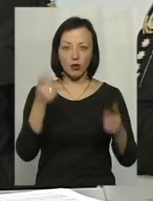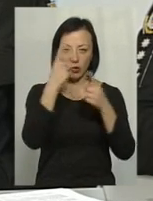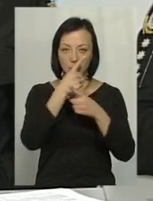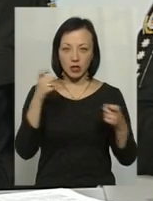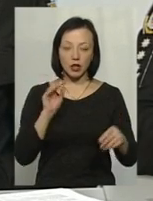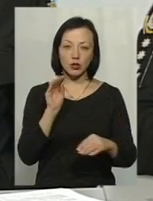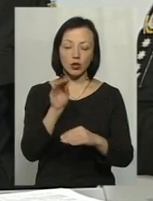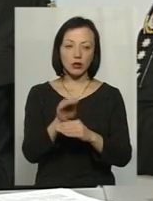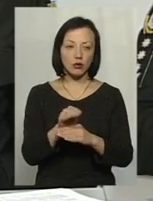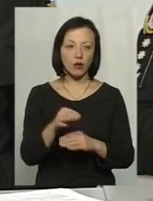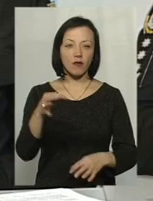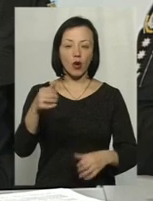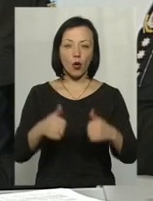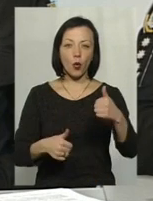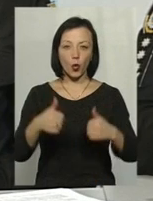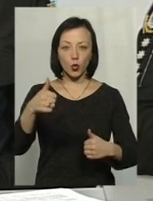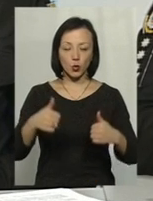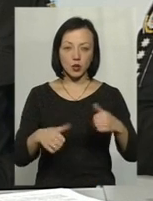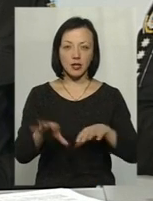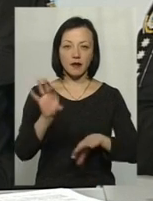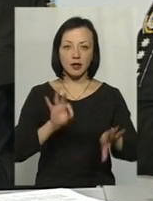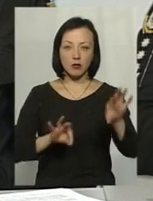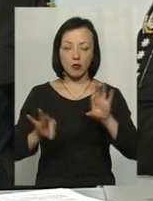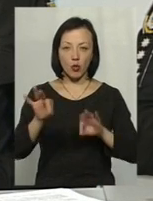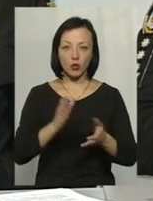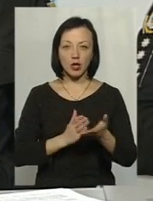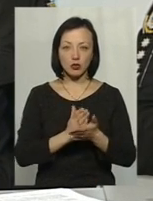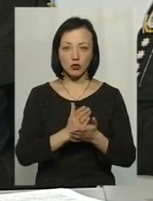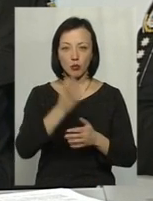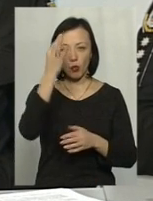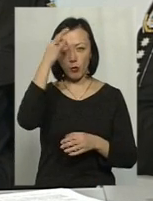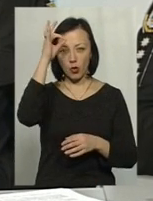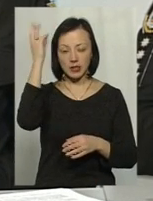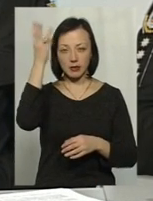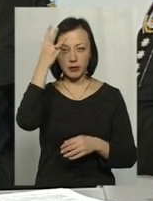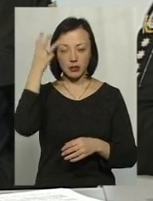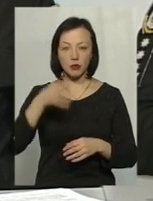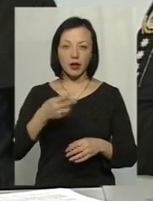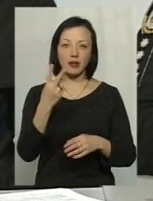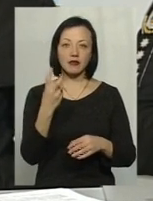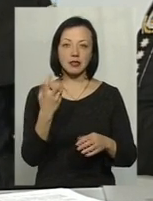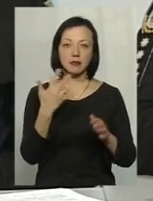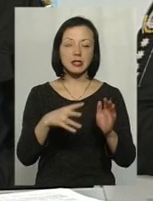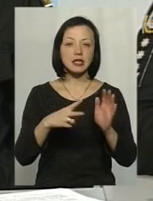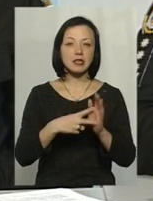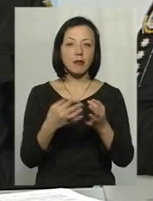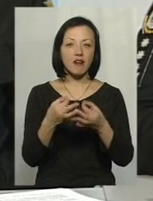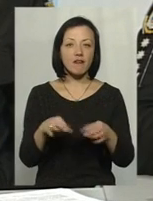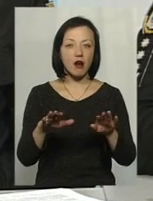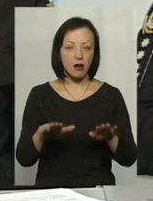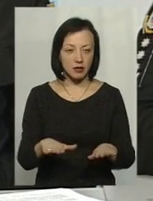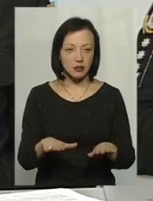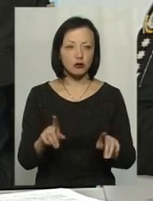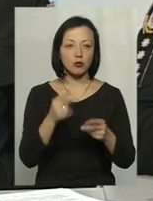додатковий конкурс відбору на службу до поліції Хмельницької області на 257 вакансій. Якраз для того,